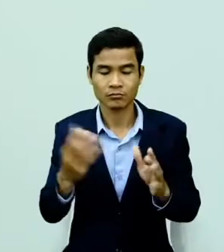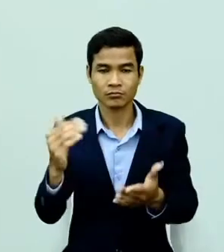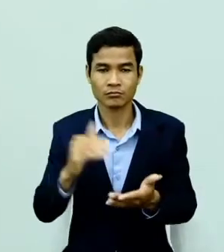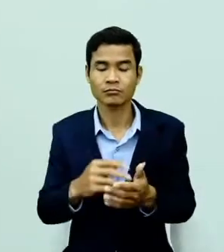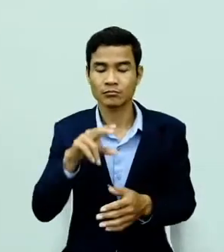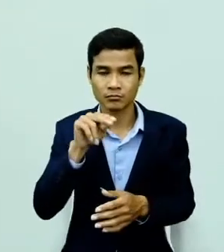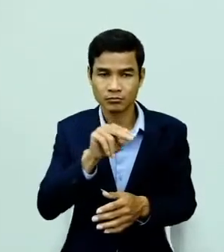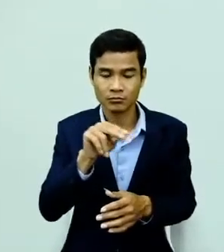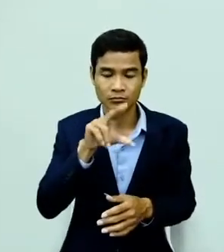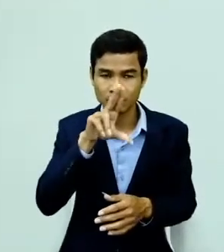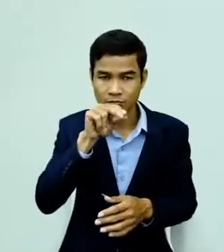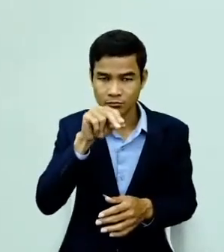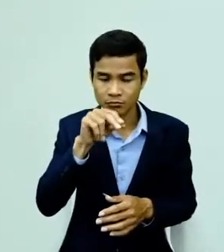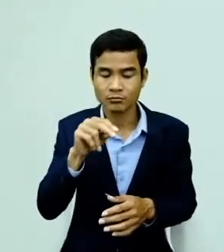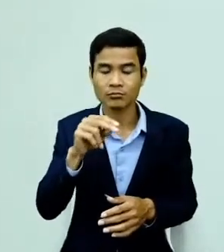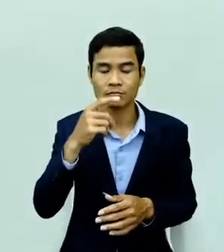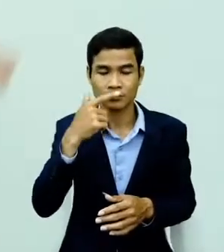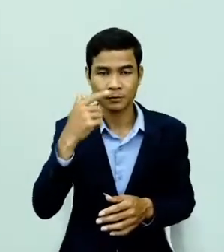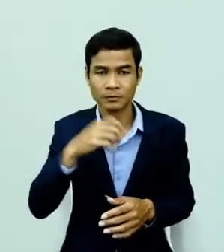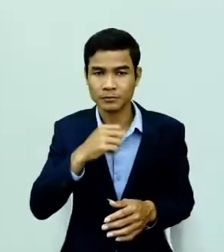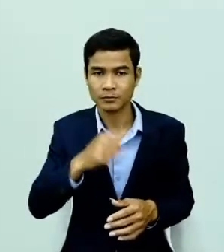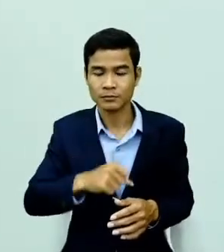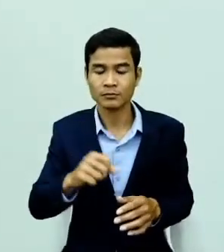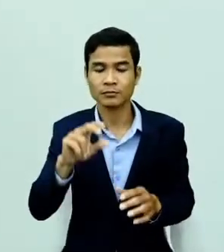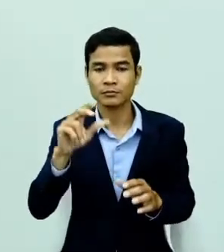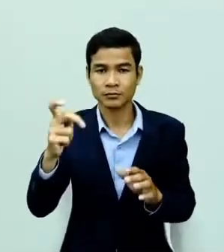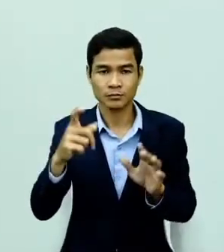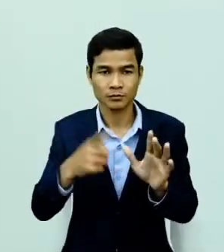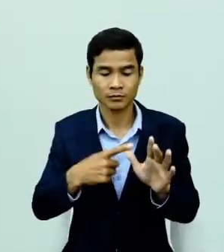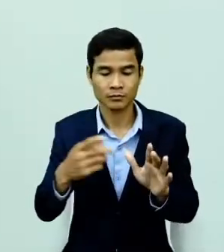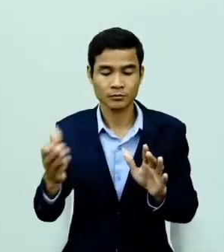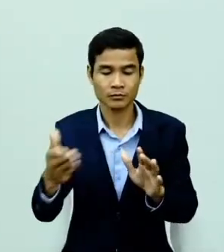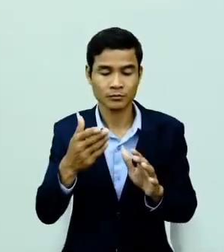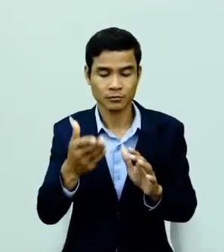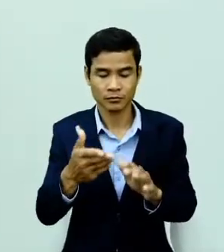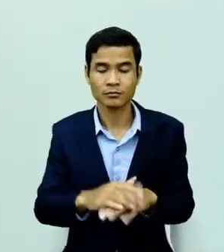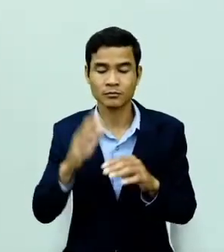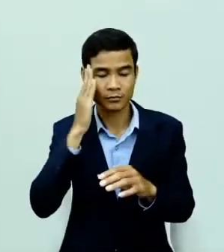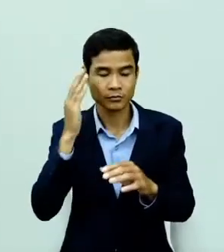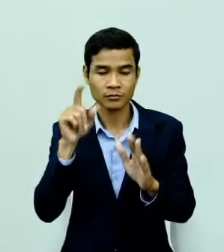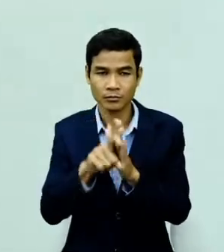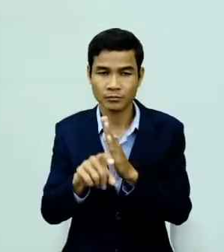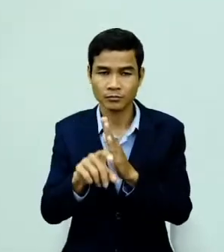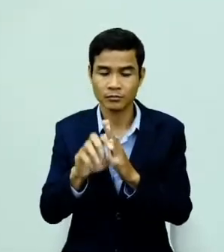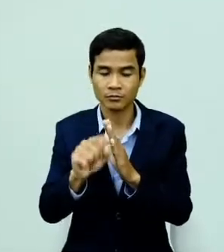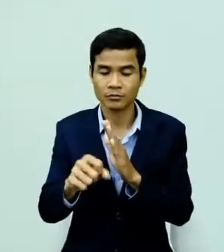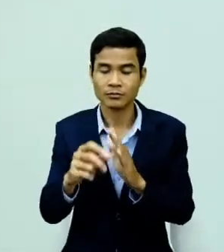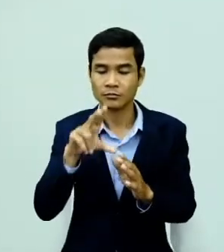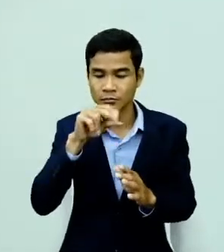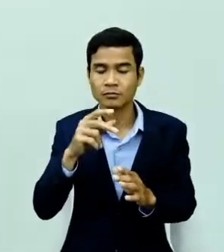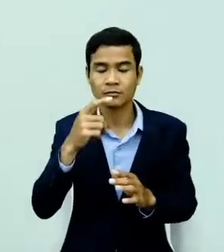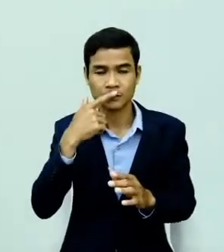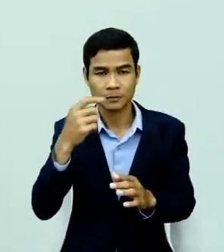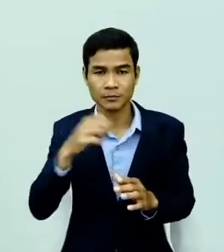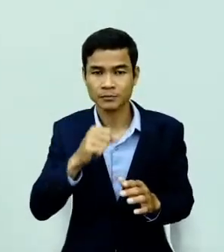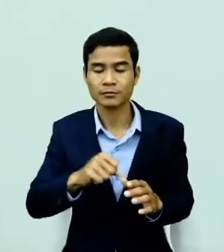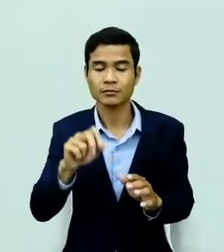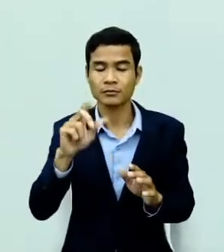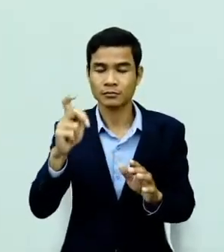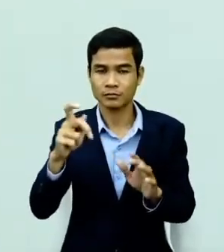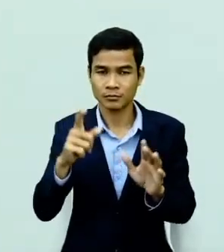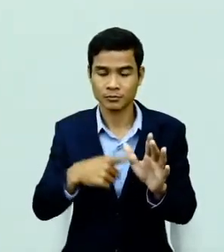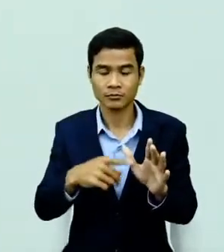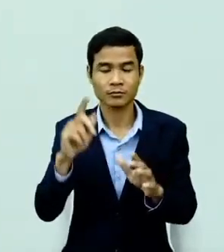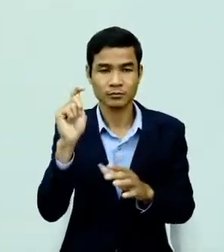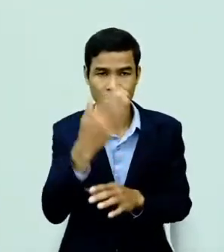ទាតាគាចាអញ្ចឹងកូនបានដឹងពីចំណងជើងហើយគឺចំណងជើងថាទាតាគាតាមរយៈរូបភាព